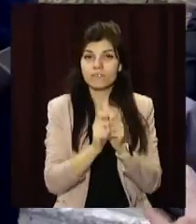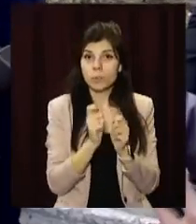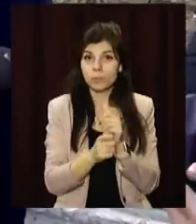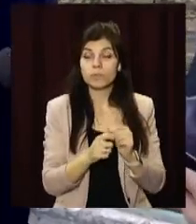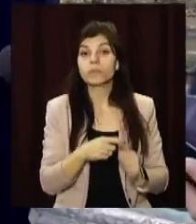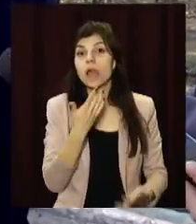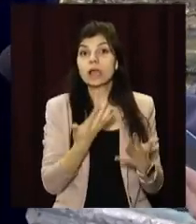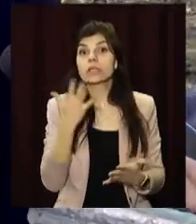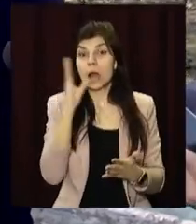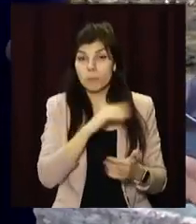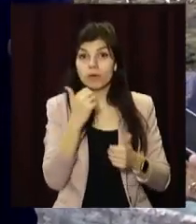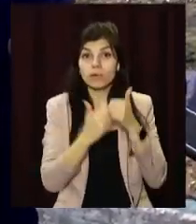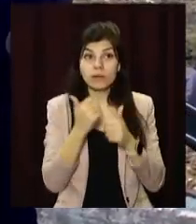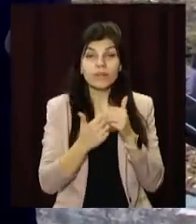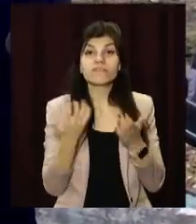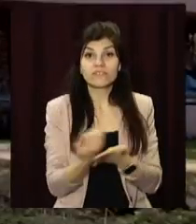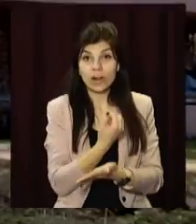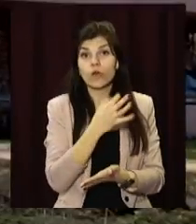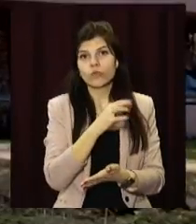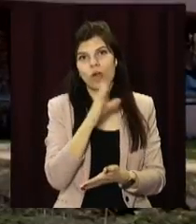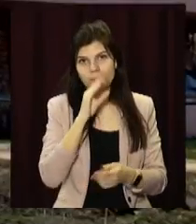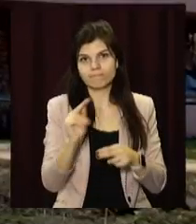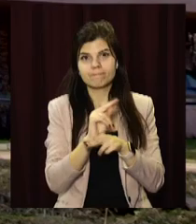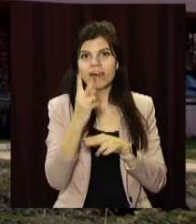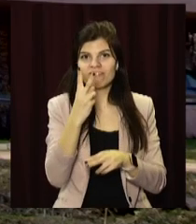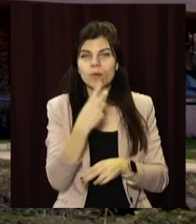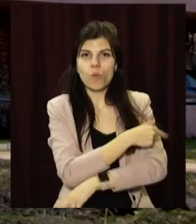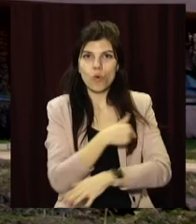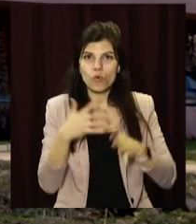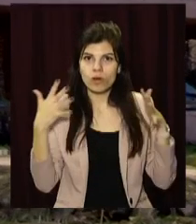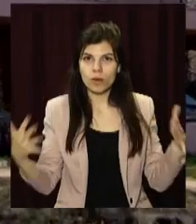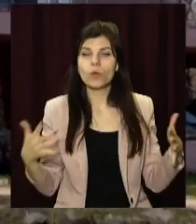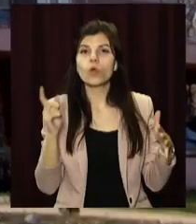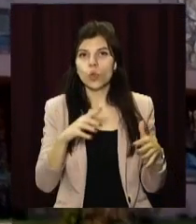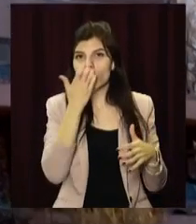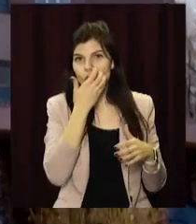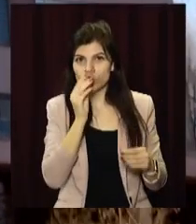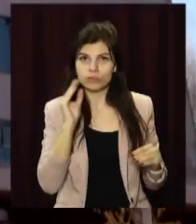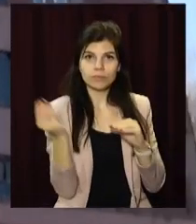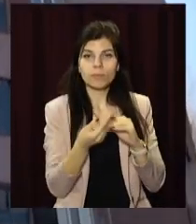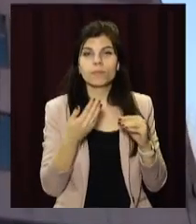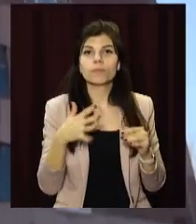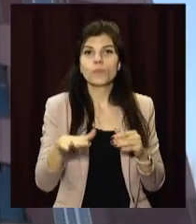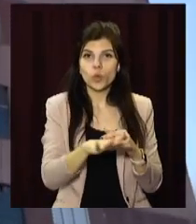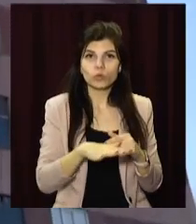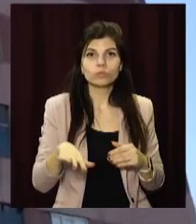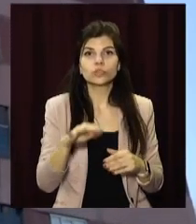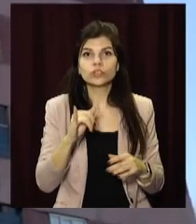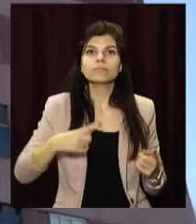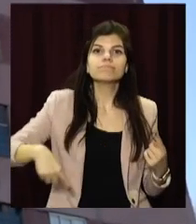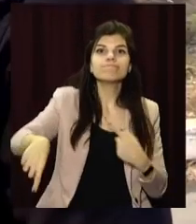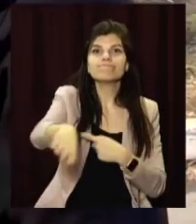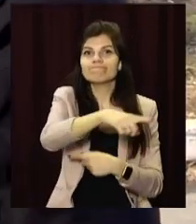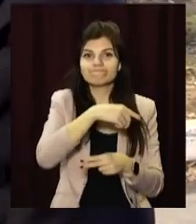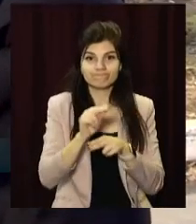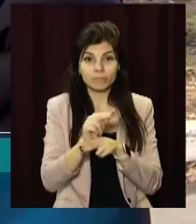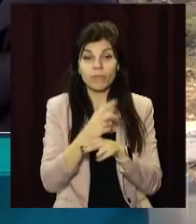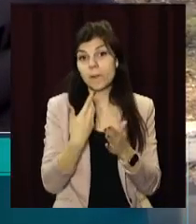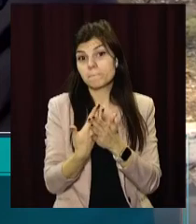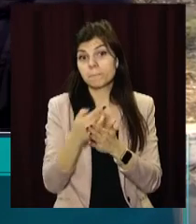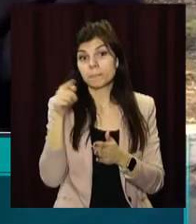Якщо пощастить, місто за грантові кошти капітально відремонтує дві великі лікарні, а також утеплить приміщення та впорядкує територію навколо.